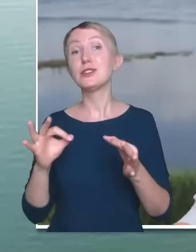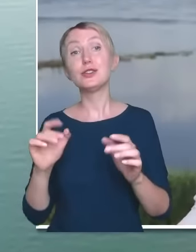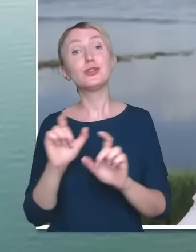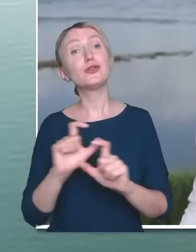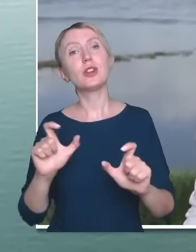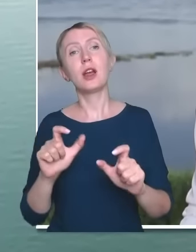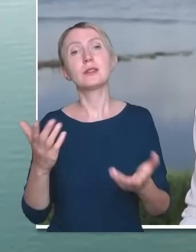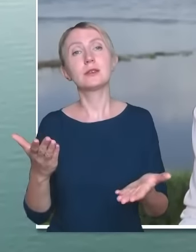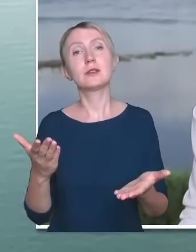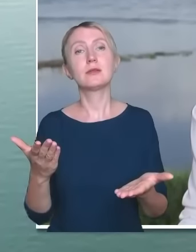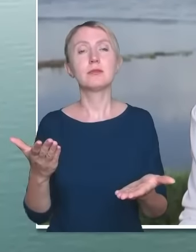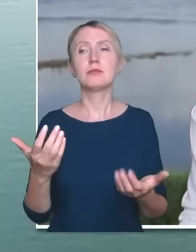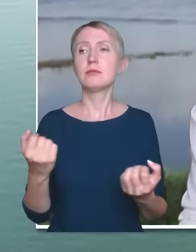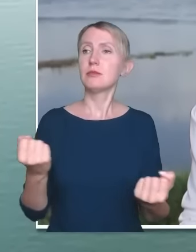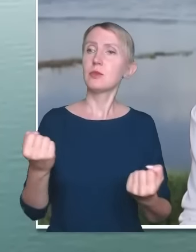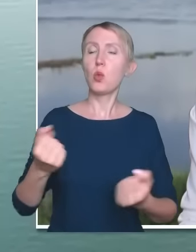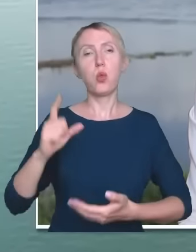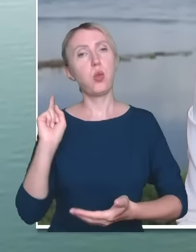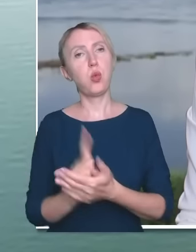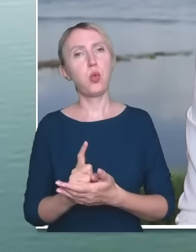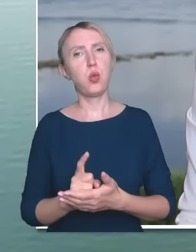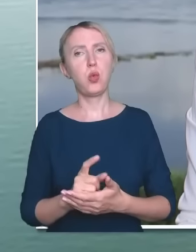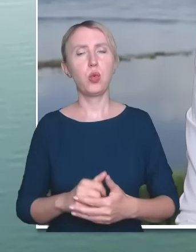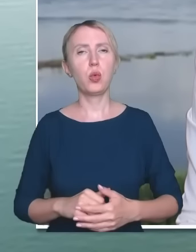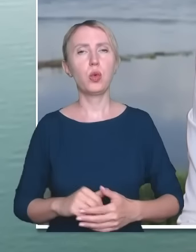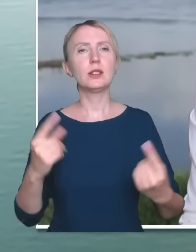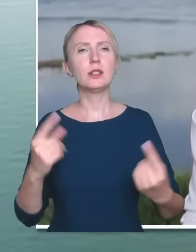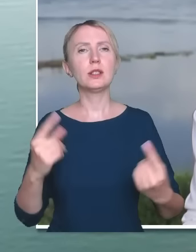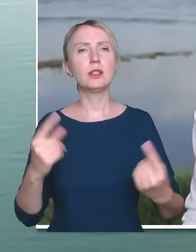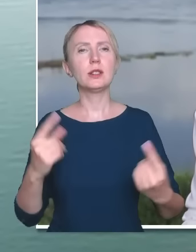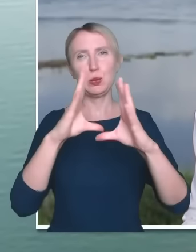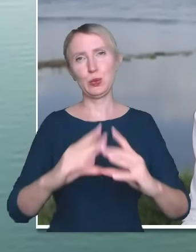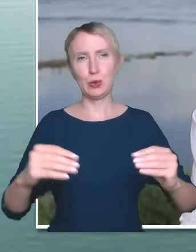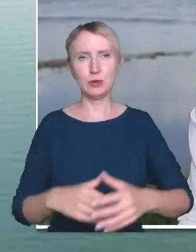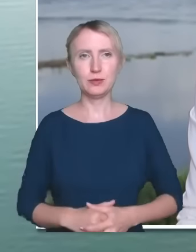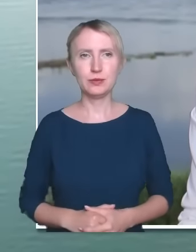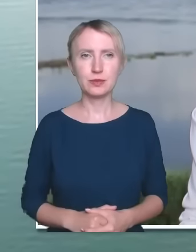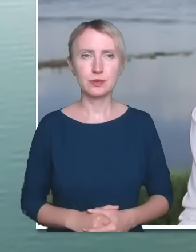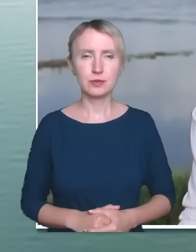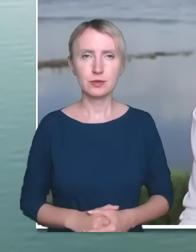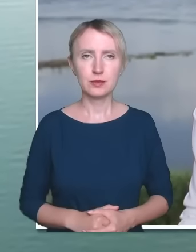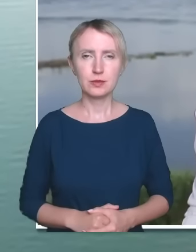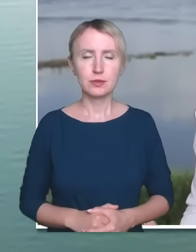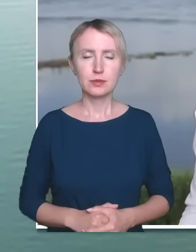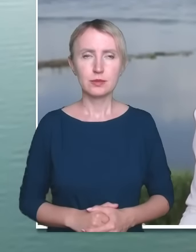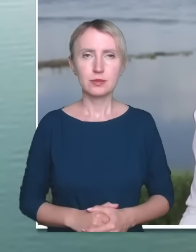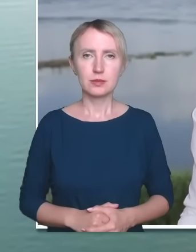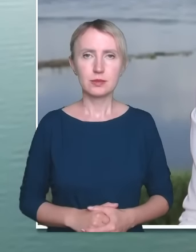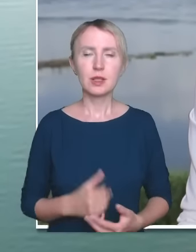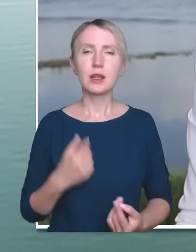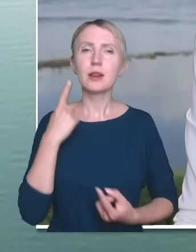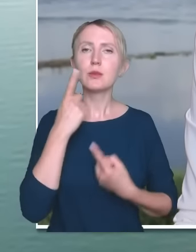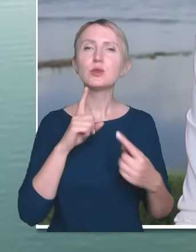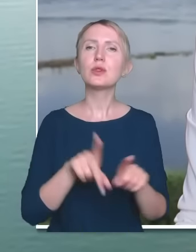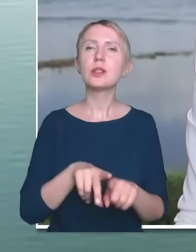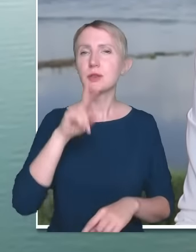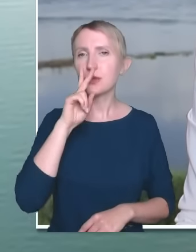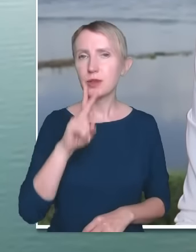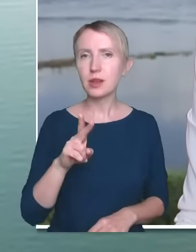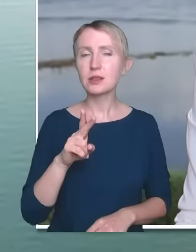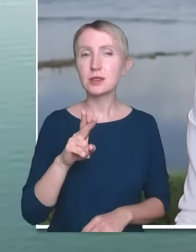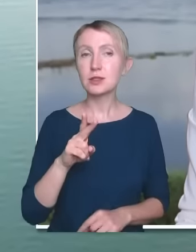to wielkie zwycięstwo i opanowanie ryzyk. No więc i myślę, że to też pokazuje,